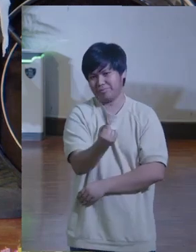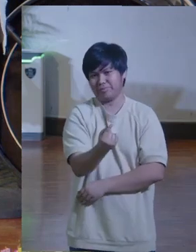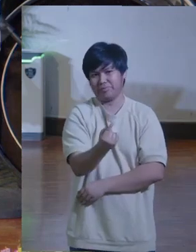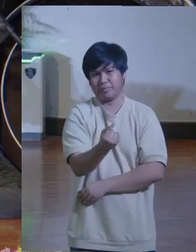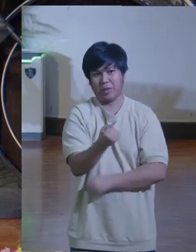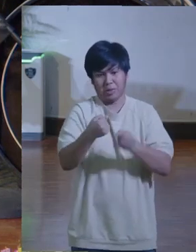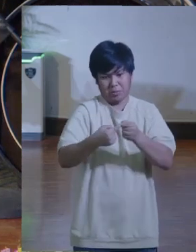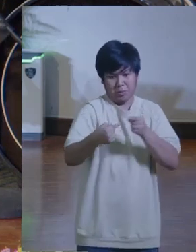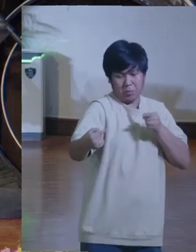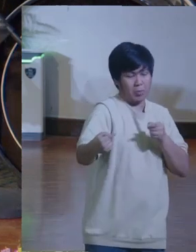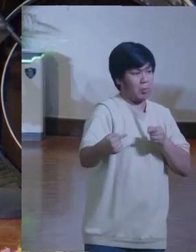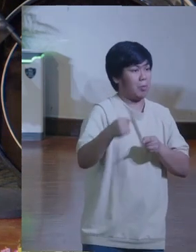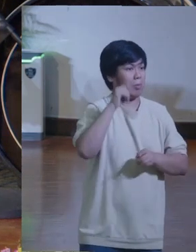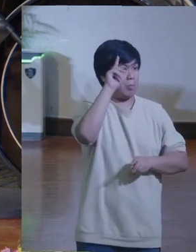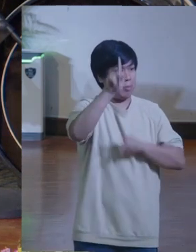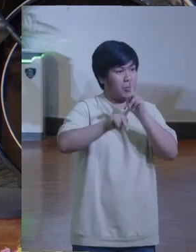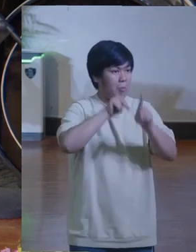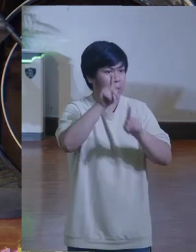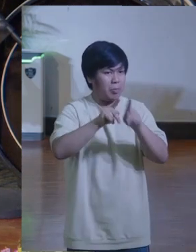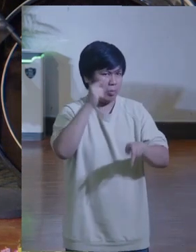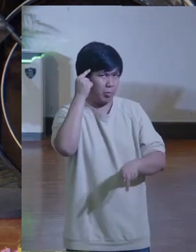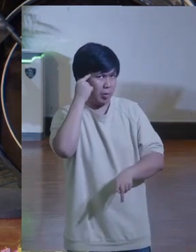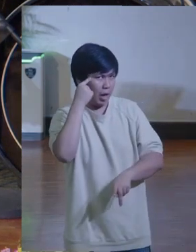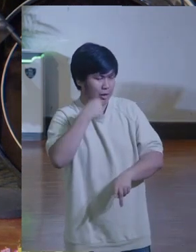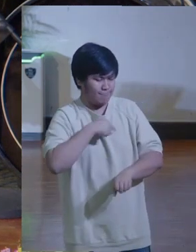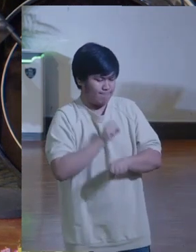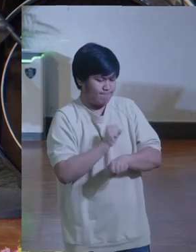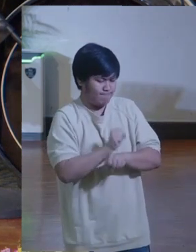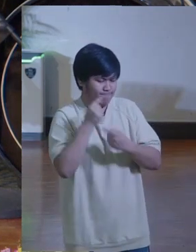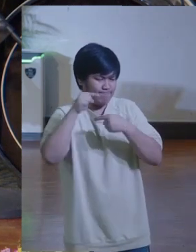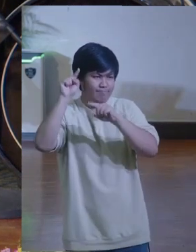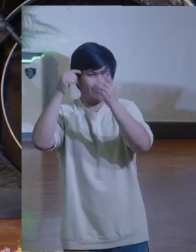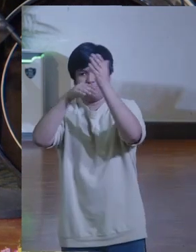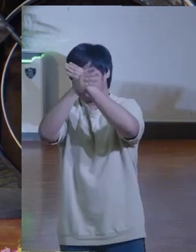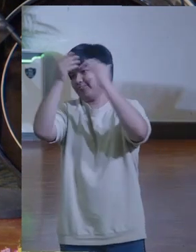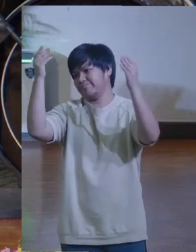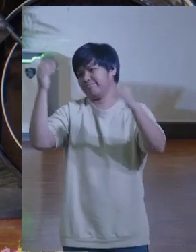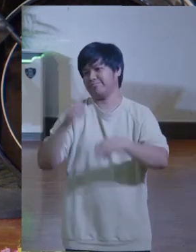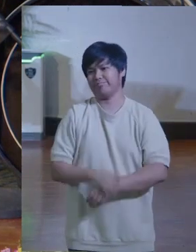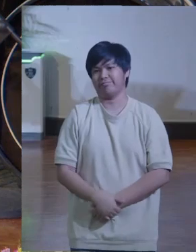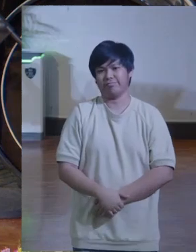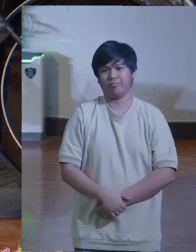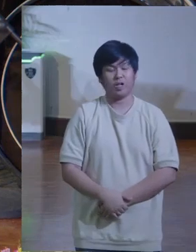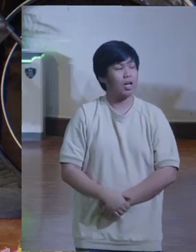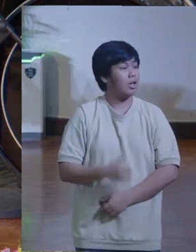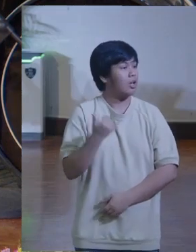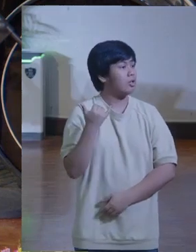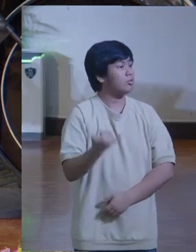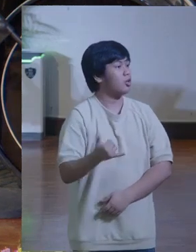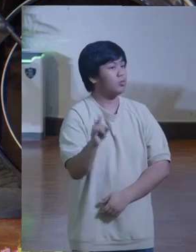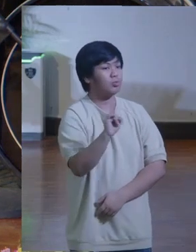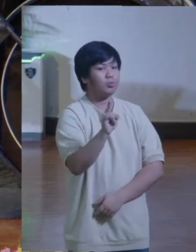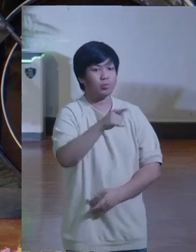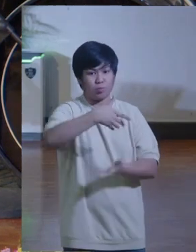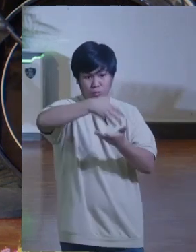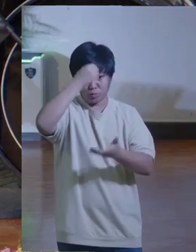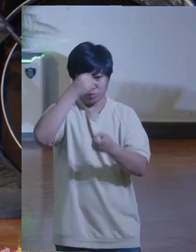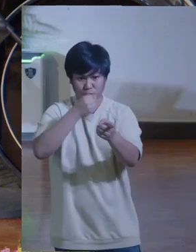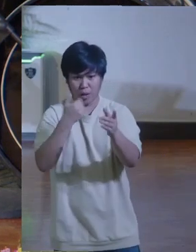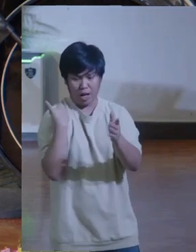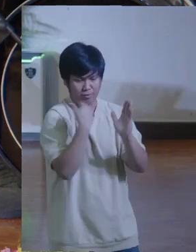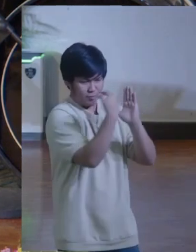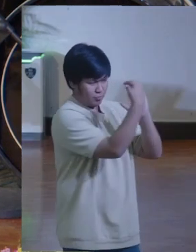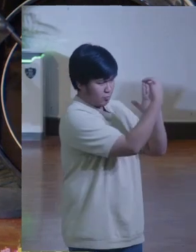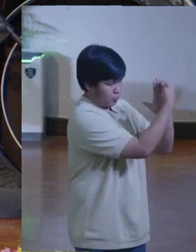Laban sa sigaw ng tao. Una po natin titignan ay ang maling katuruan. Tapos titignan